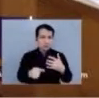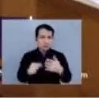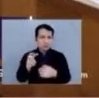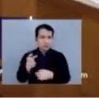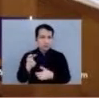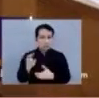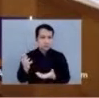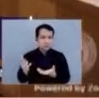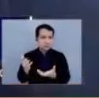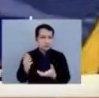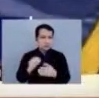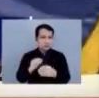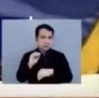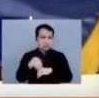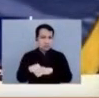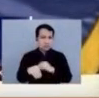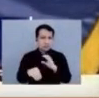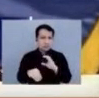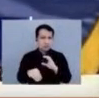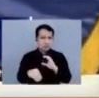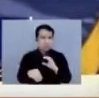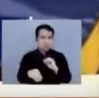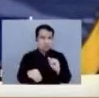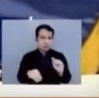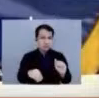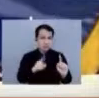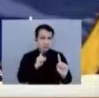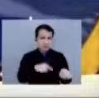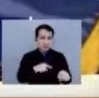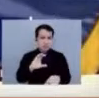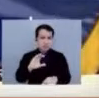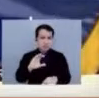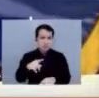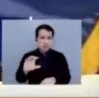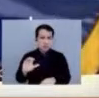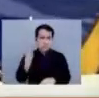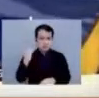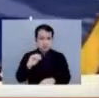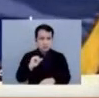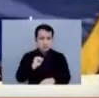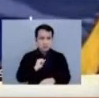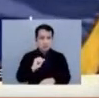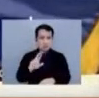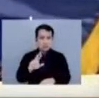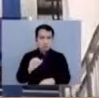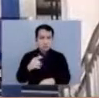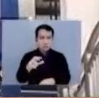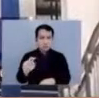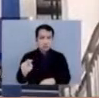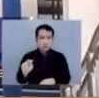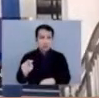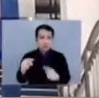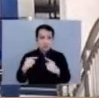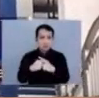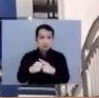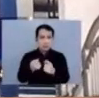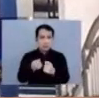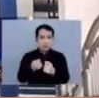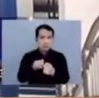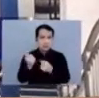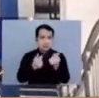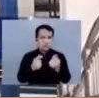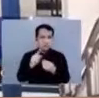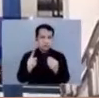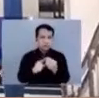Parang na-overtaken yung Coast Guard. Sagot ni Coast Guard Commandant Admiral Ronnie Gavan, delisted o inalis na nila ang mga